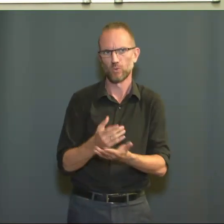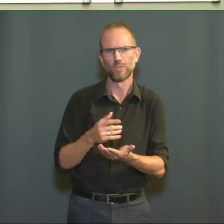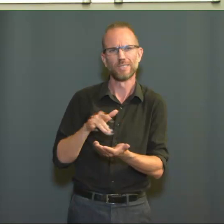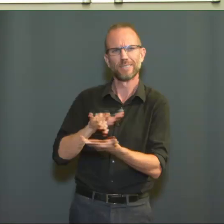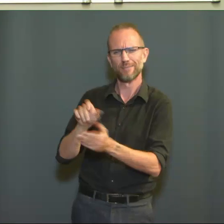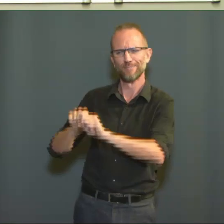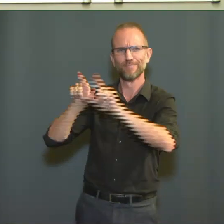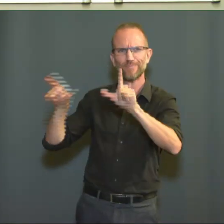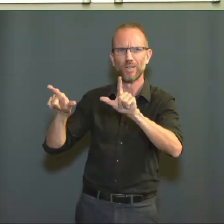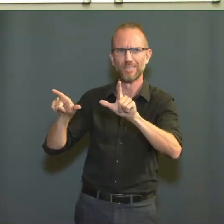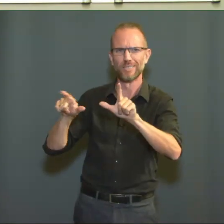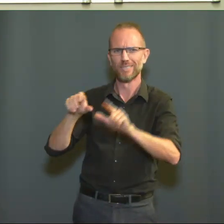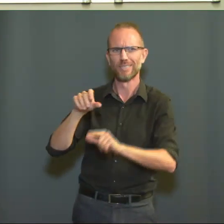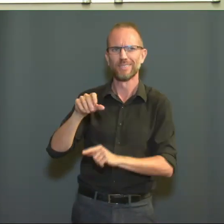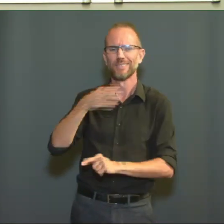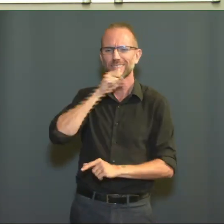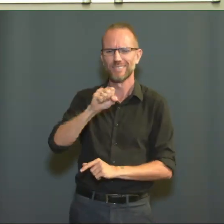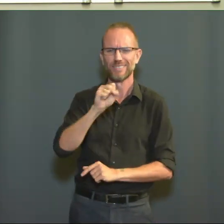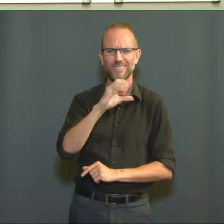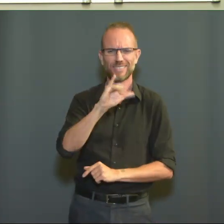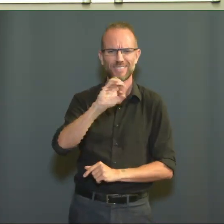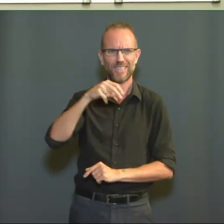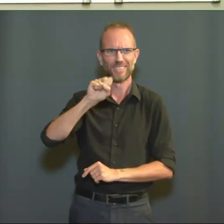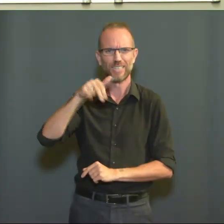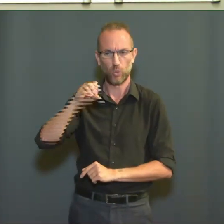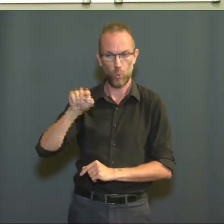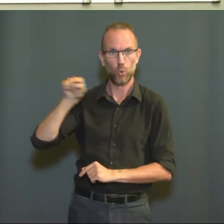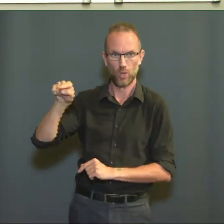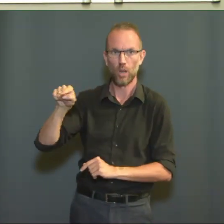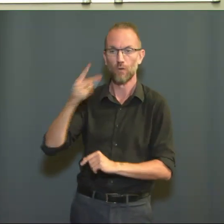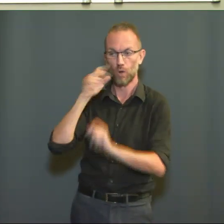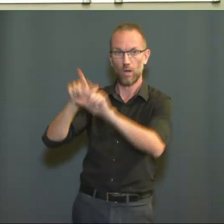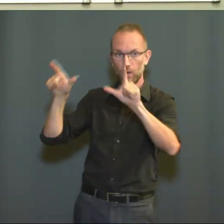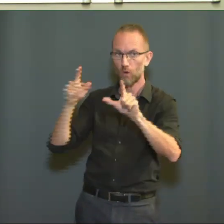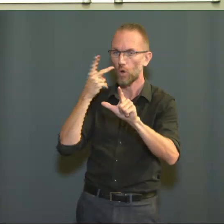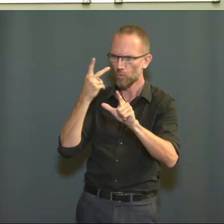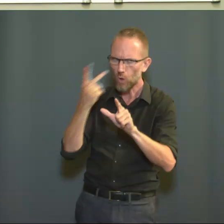site les nombres de tests positifs permettant aux gens de